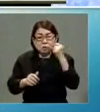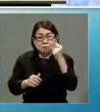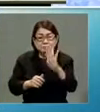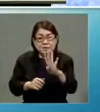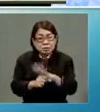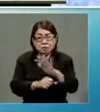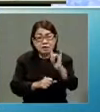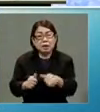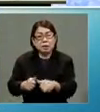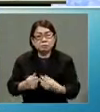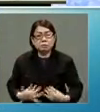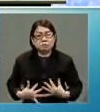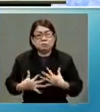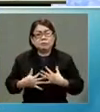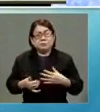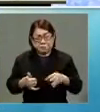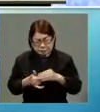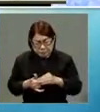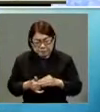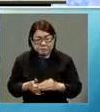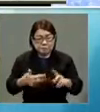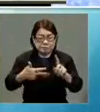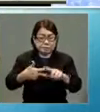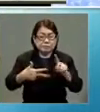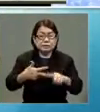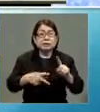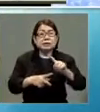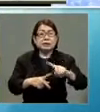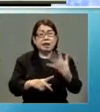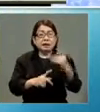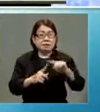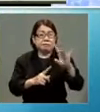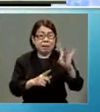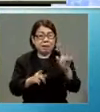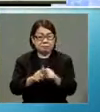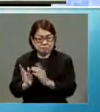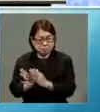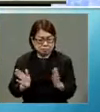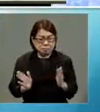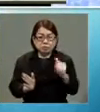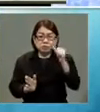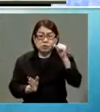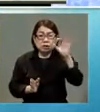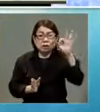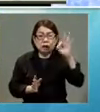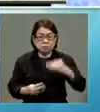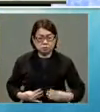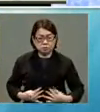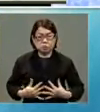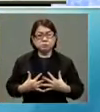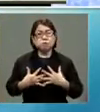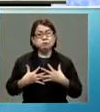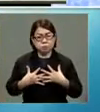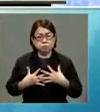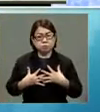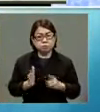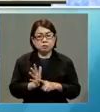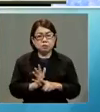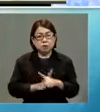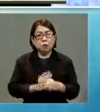ที่8พฤษภาคมอีก2คนกลับมาวันที่8พฤษภาคมวันนี้วันที่17ก็คือ9วันถึงได้ปรากฏเชื้อตรงนี้นะ